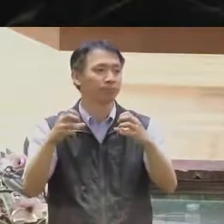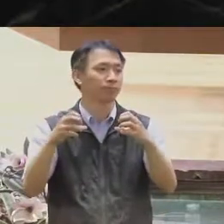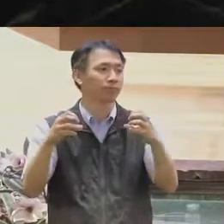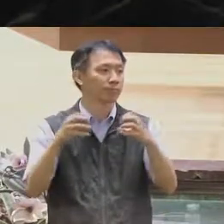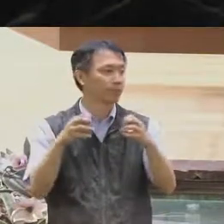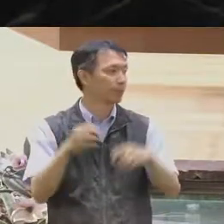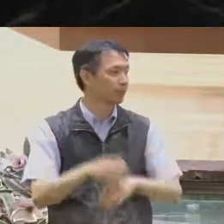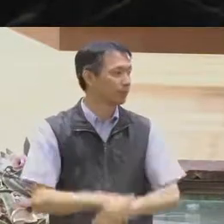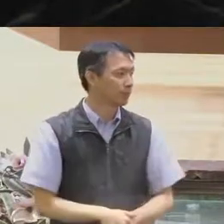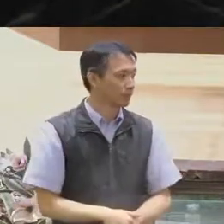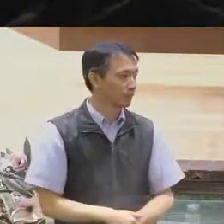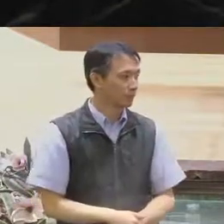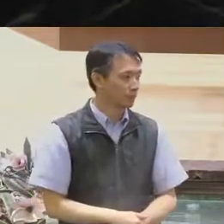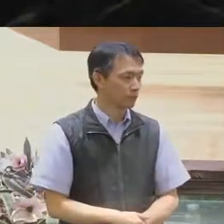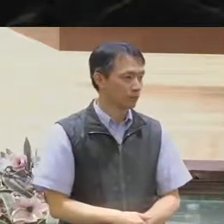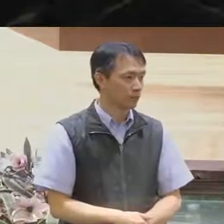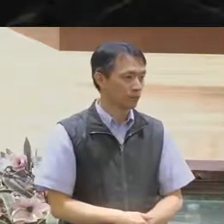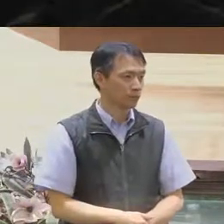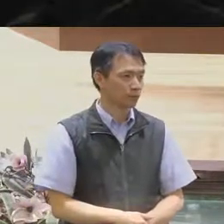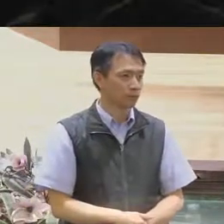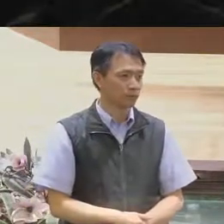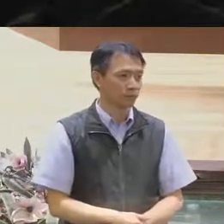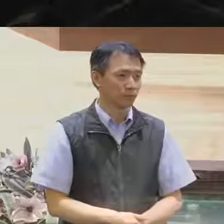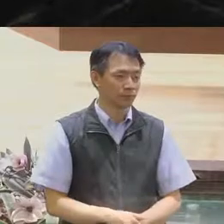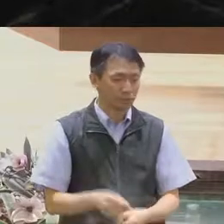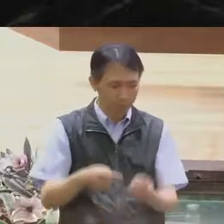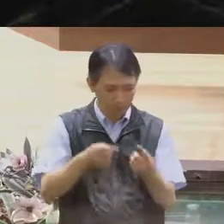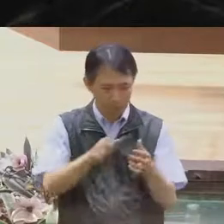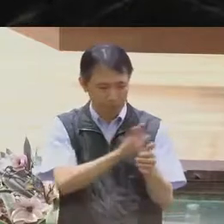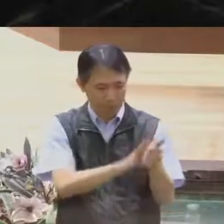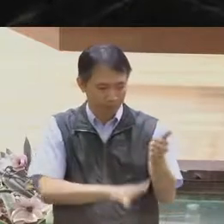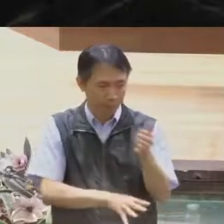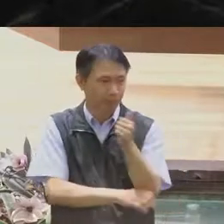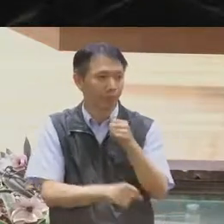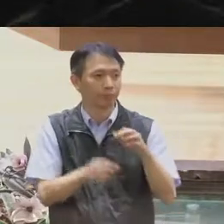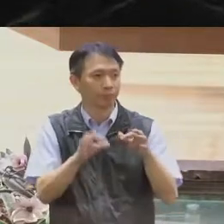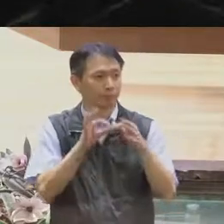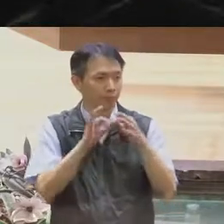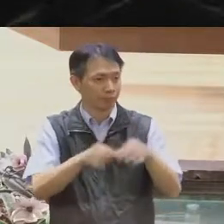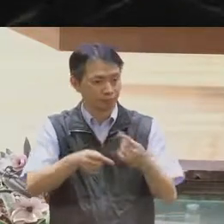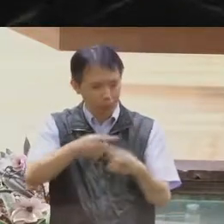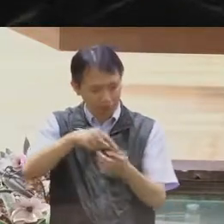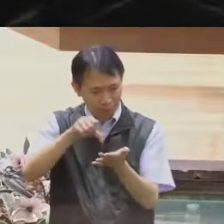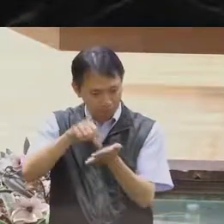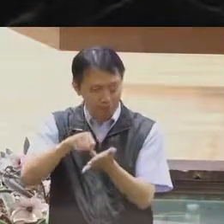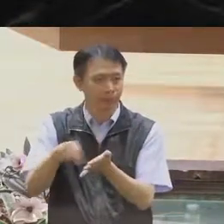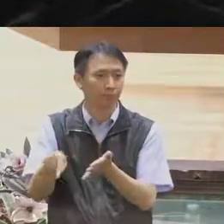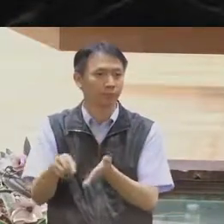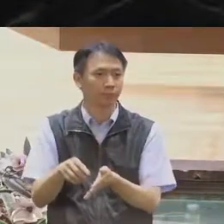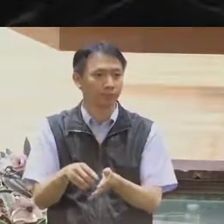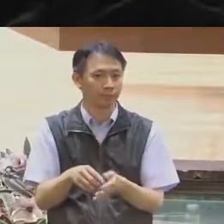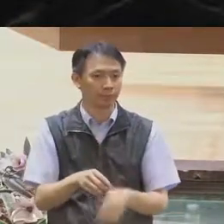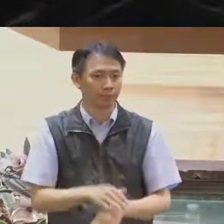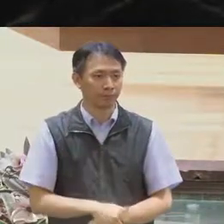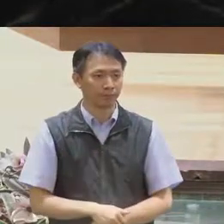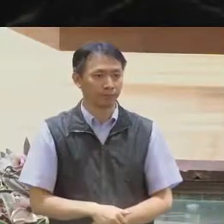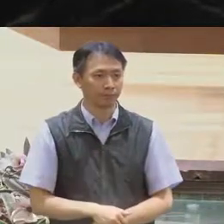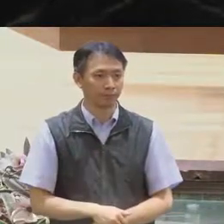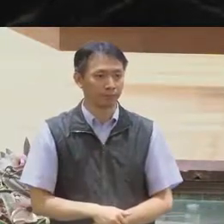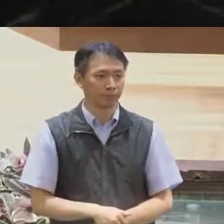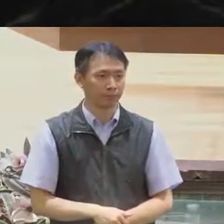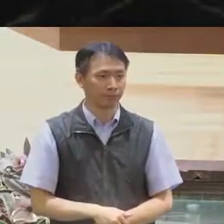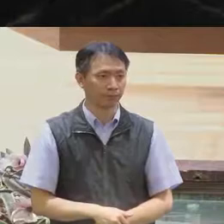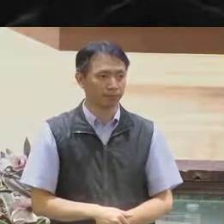到那个基因转殖的操作上面的容易的程度，所以我们必须要避免某一些特殊的序